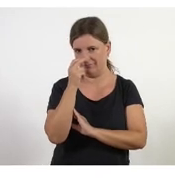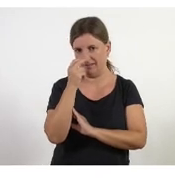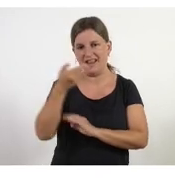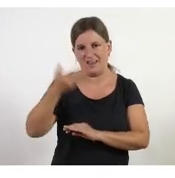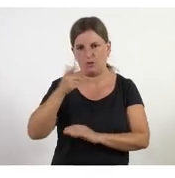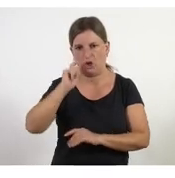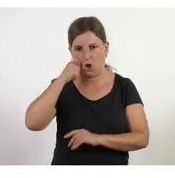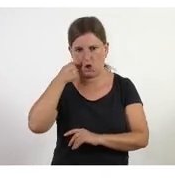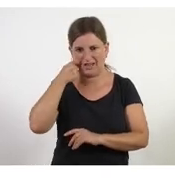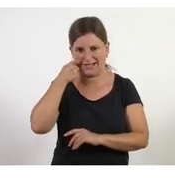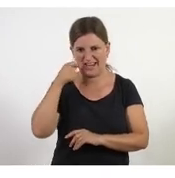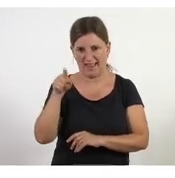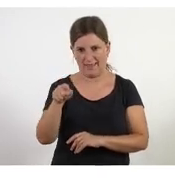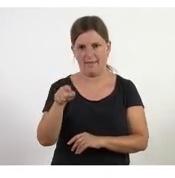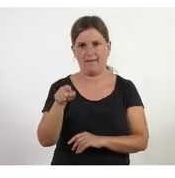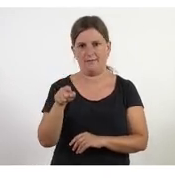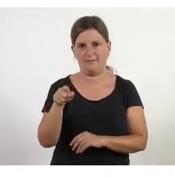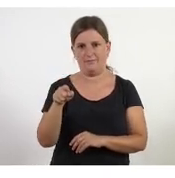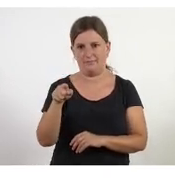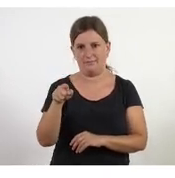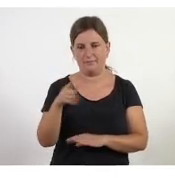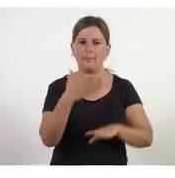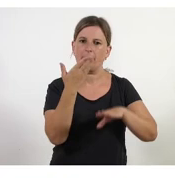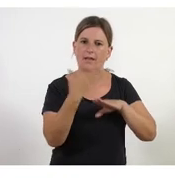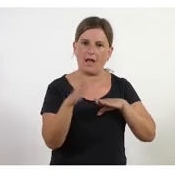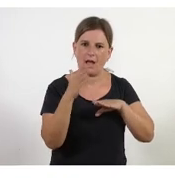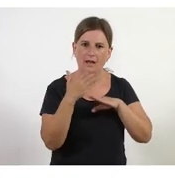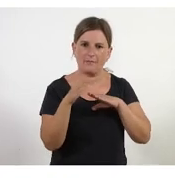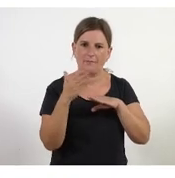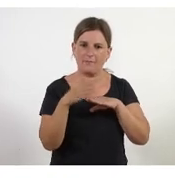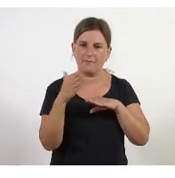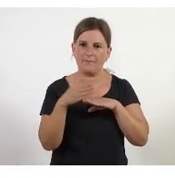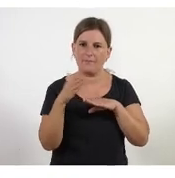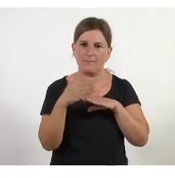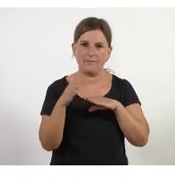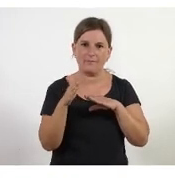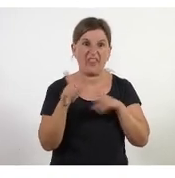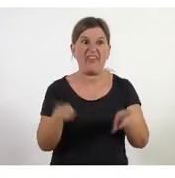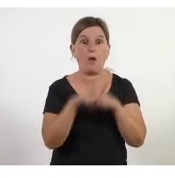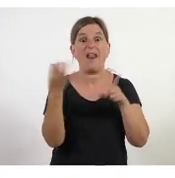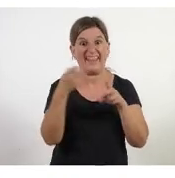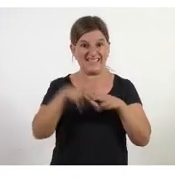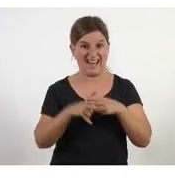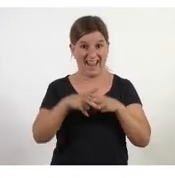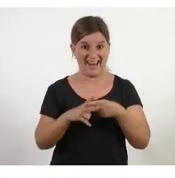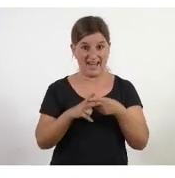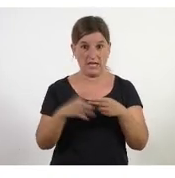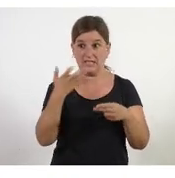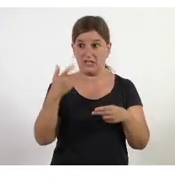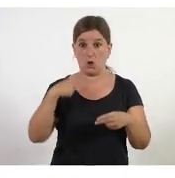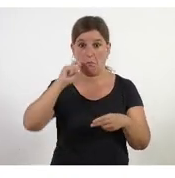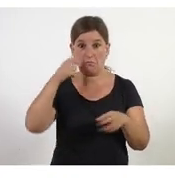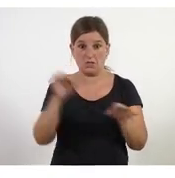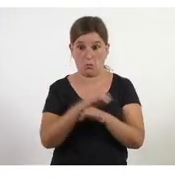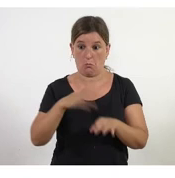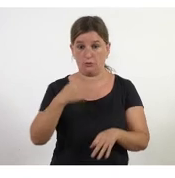important que es pot trencar per aquí, justament. I donarà igual l'eina que estiguis fent servir, perquè puc accedir al seu